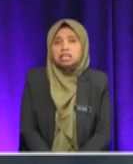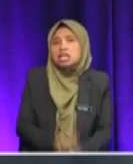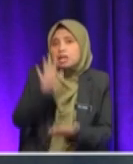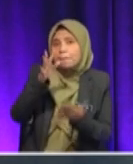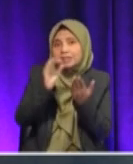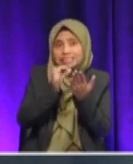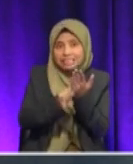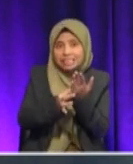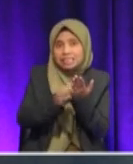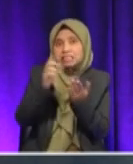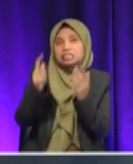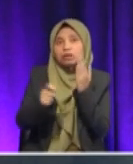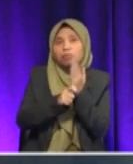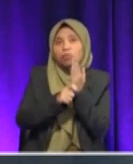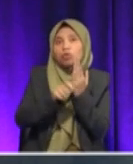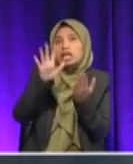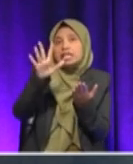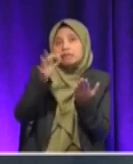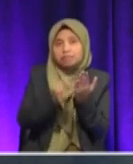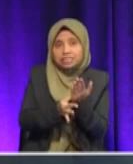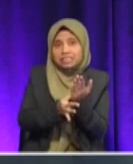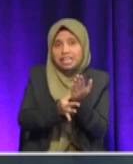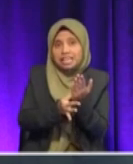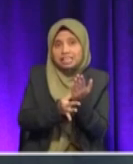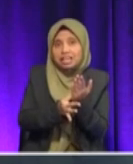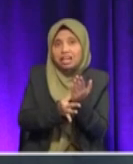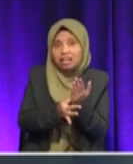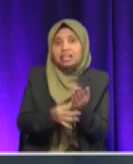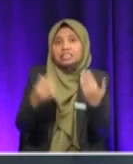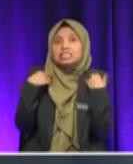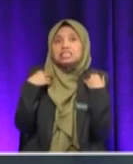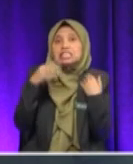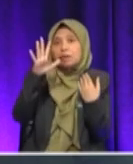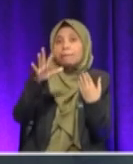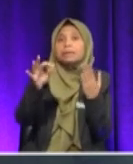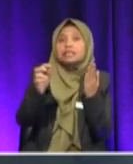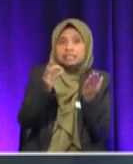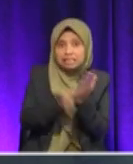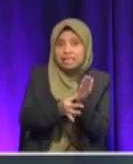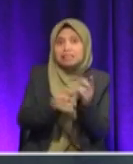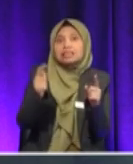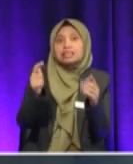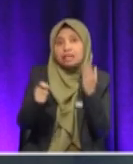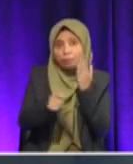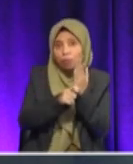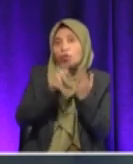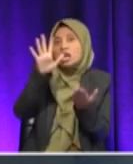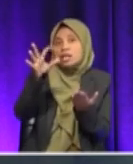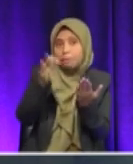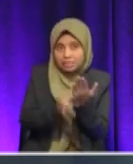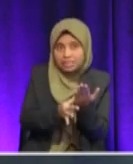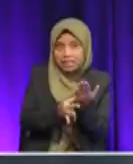mesin jadi dia akan jadi 10 cekgu wow hahaha Pandawa sebabnya